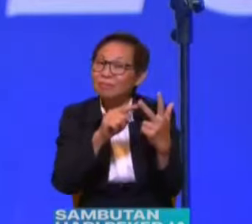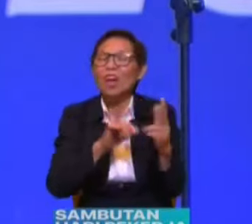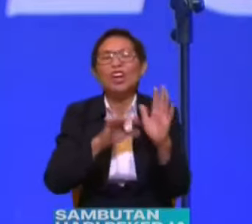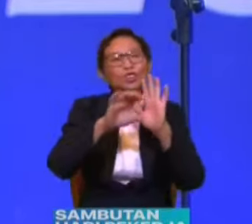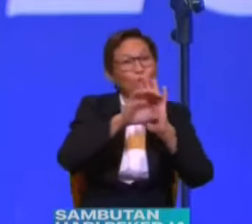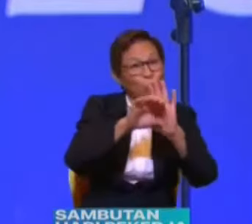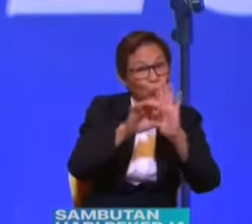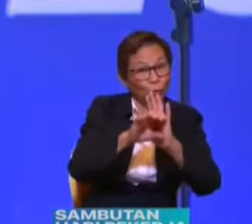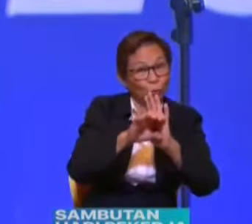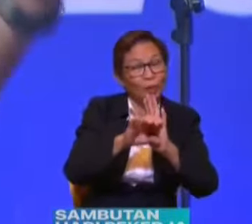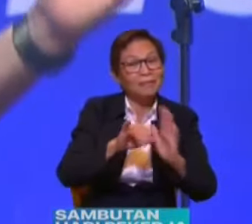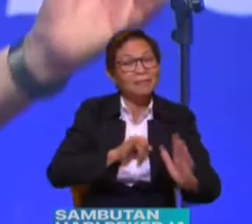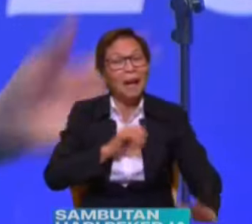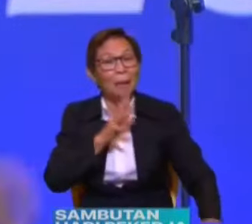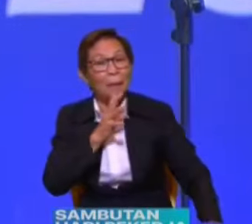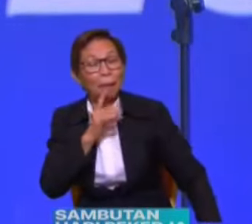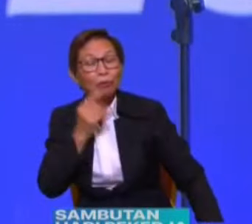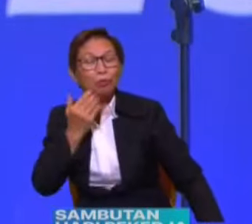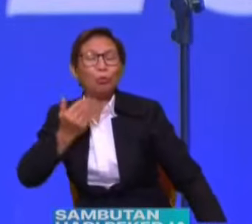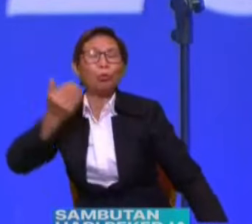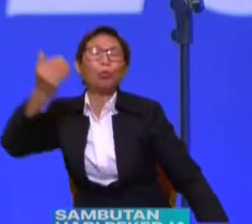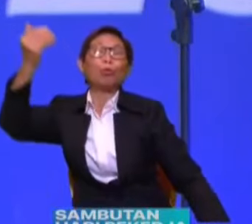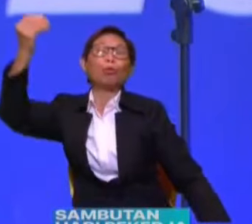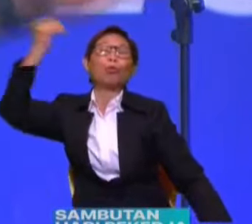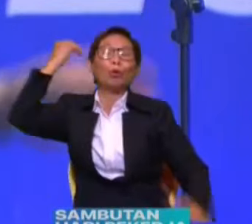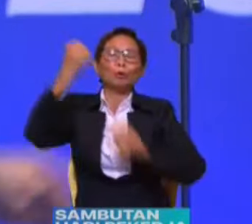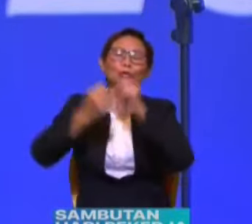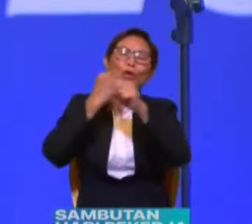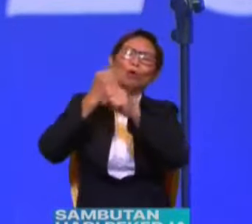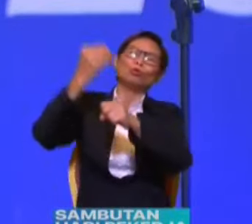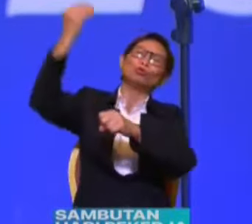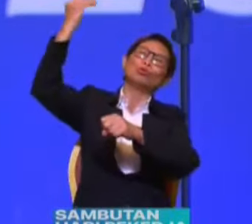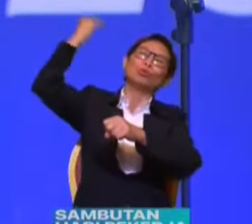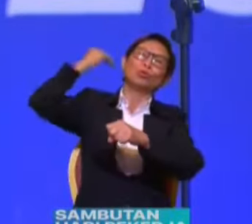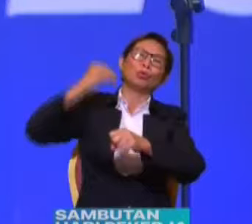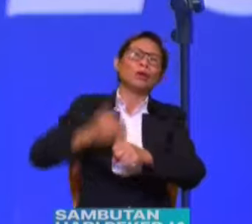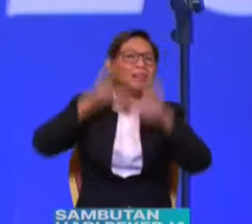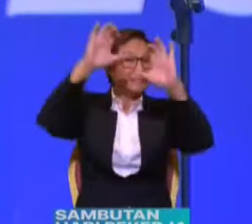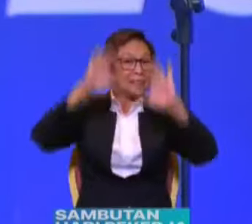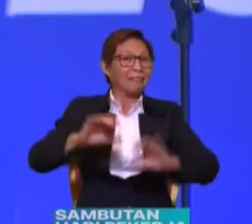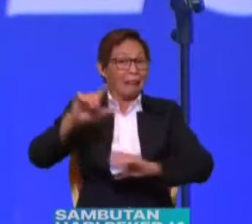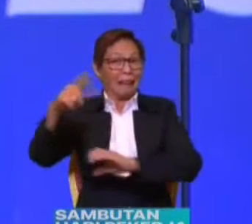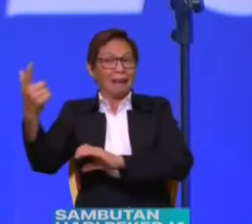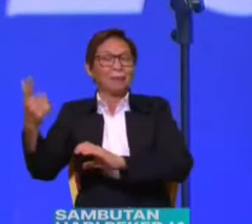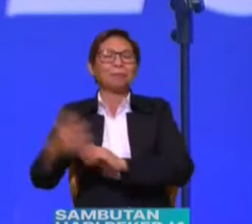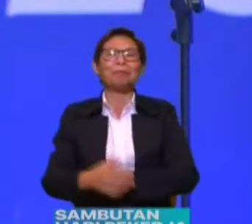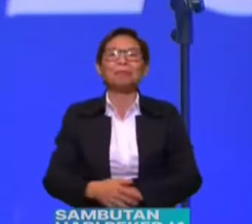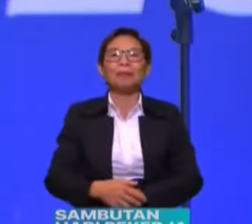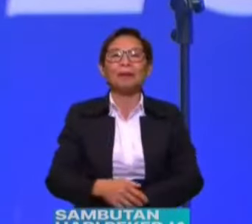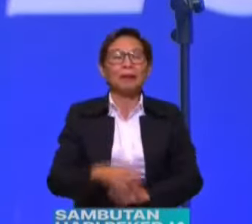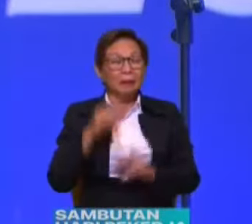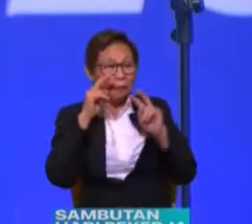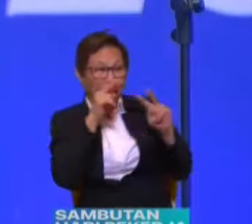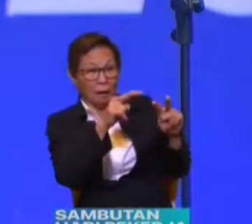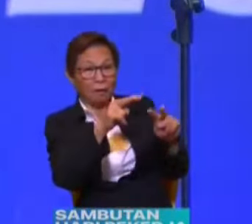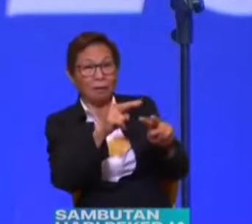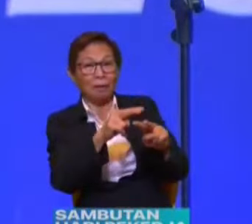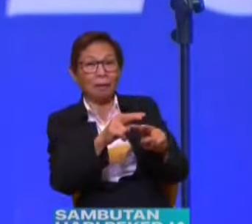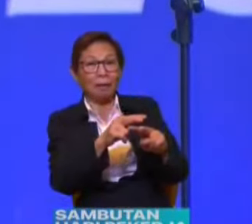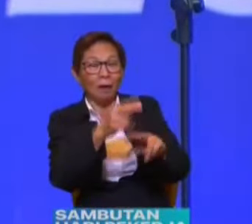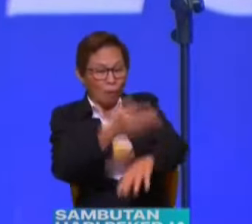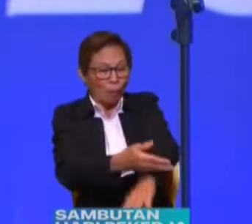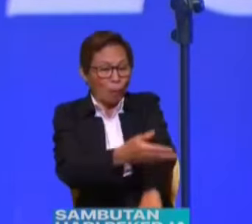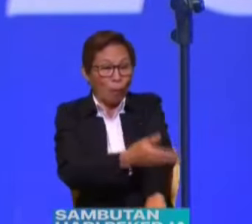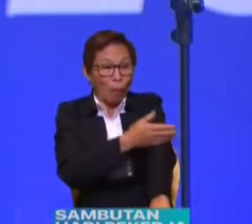contoh yang saya sebutkan dulu, bertahun-tahun dulu dalam kapasiti yang lain. Kita lihat umpamanya peningkatan